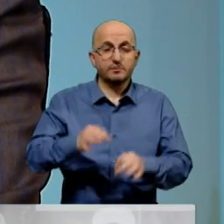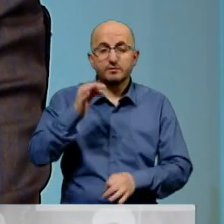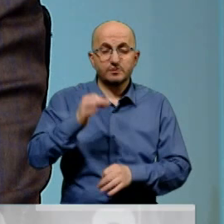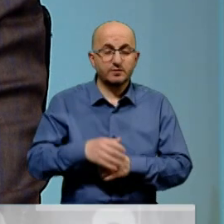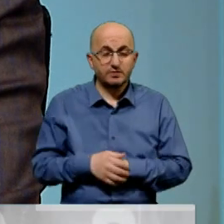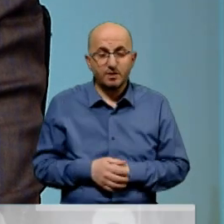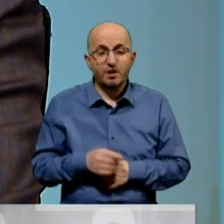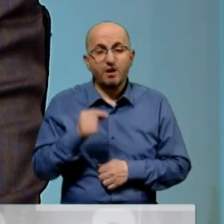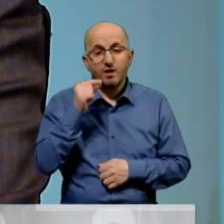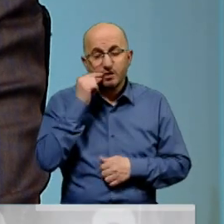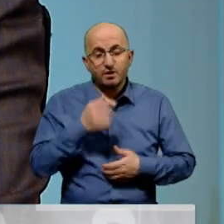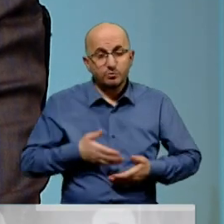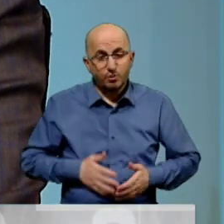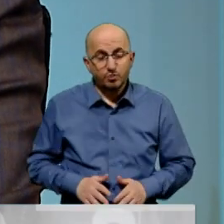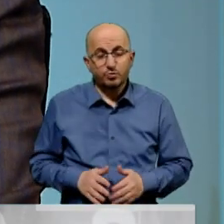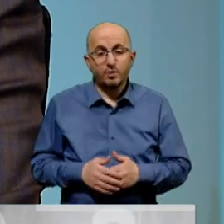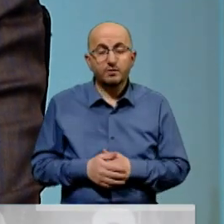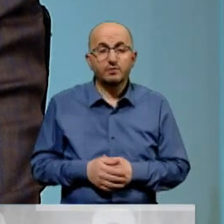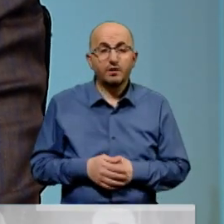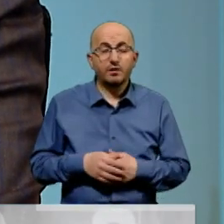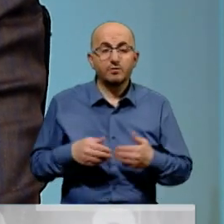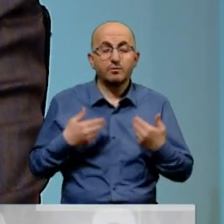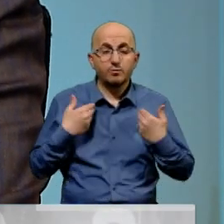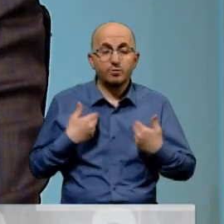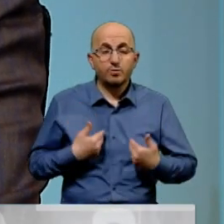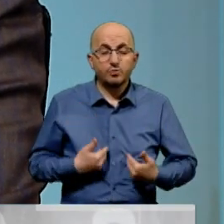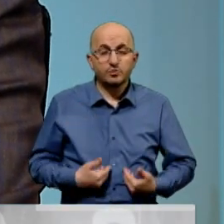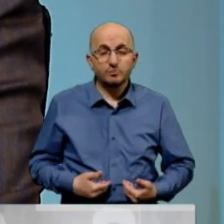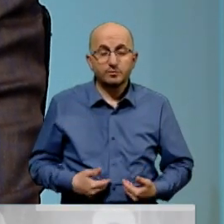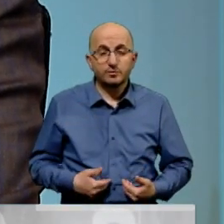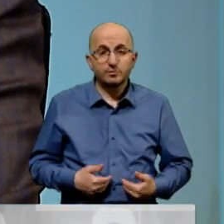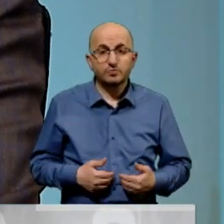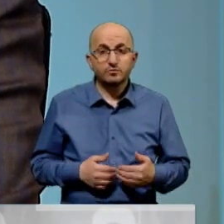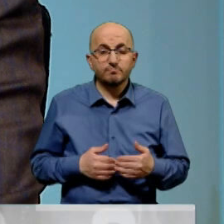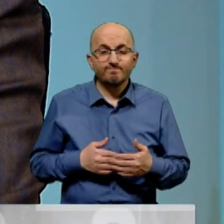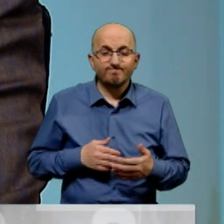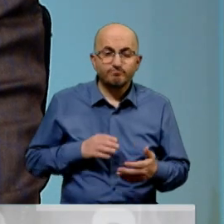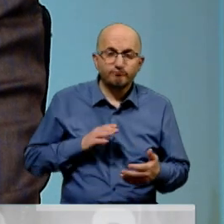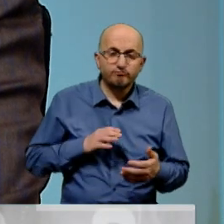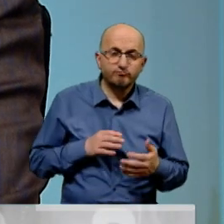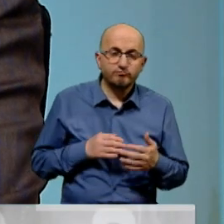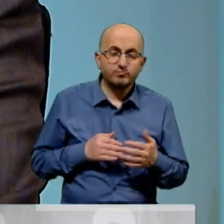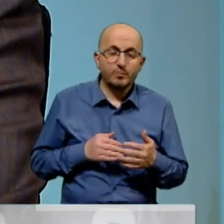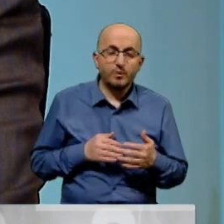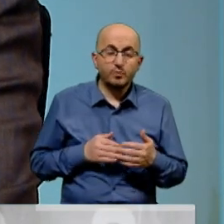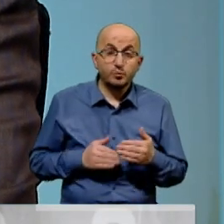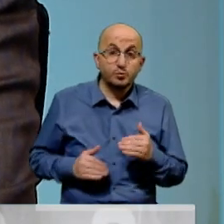erkek doğduğu halde biyolojik bir üstünlük baskınlık olmadığı